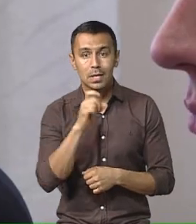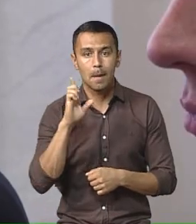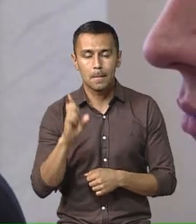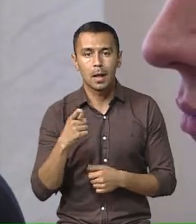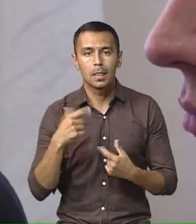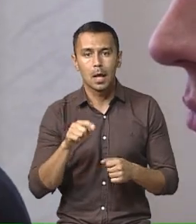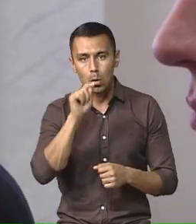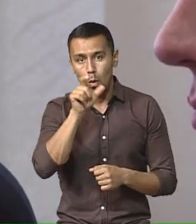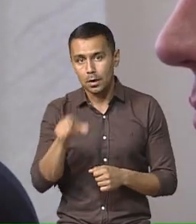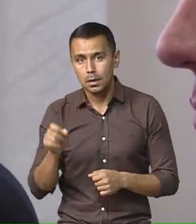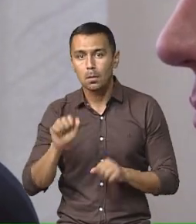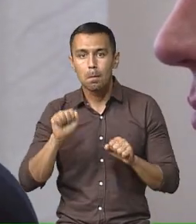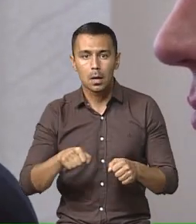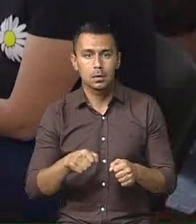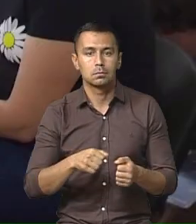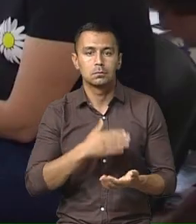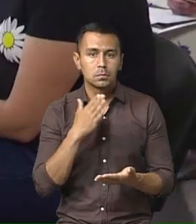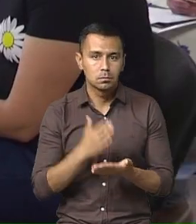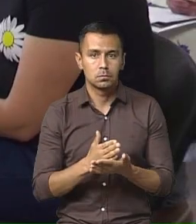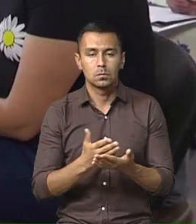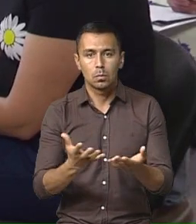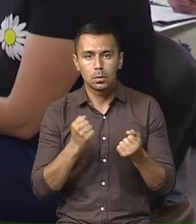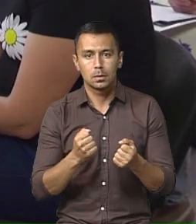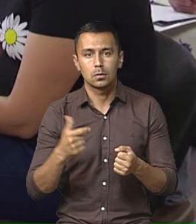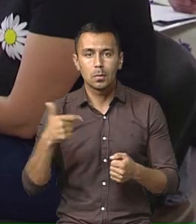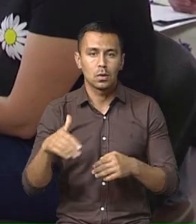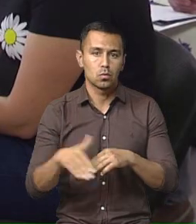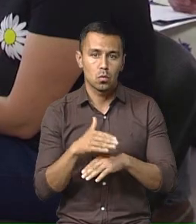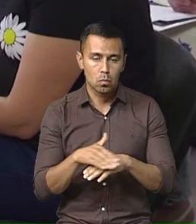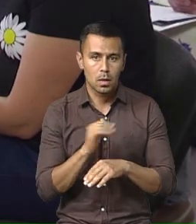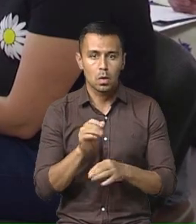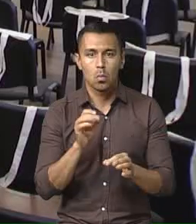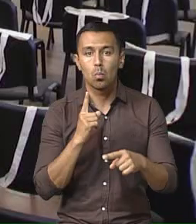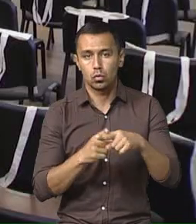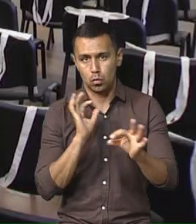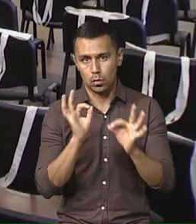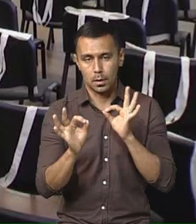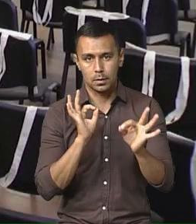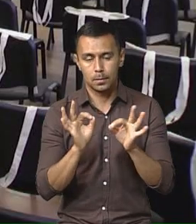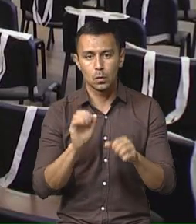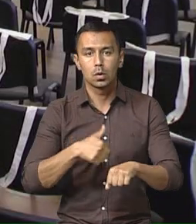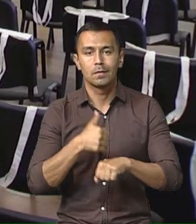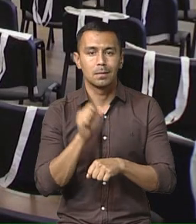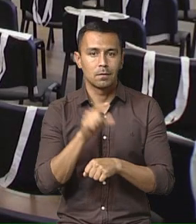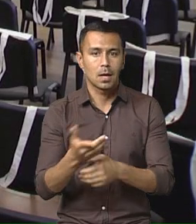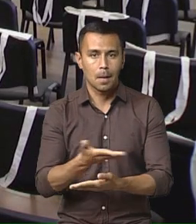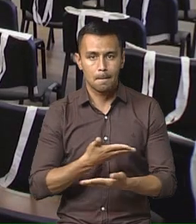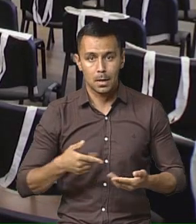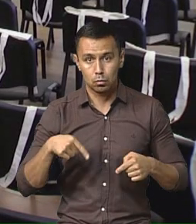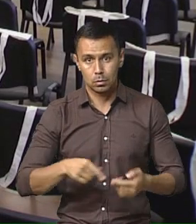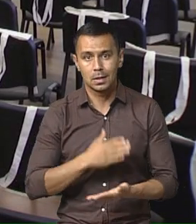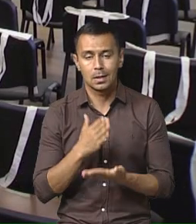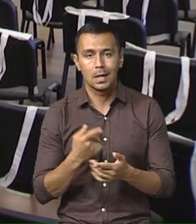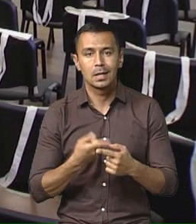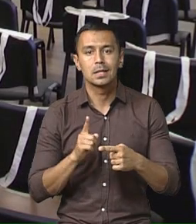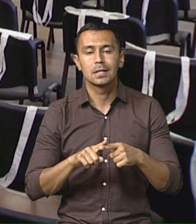де б луганчани мали змогу отримувати необхідну гуманітарну допомогу та консультації. Основним завданням, яке ми тут, це